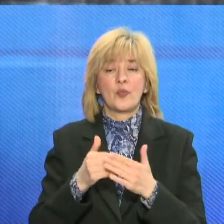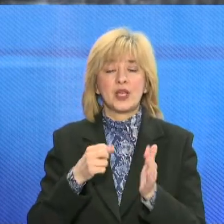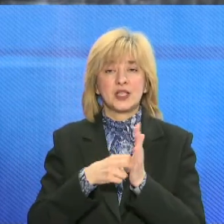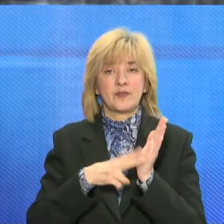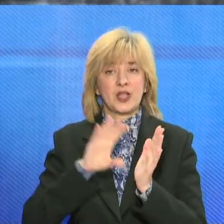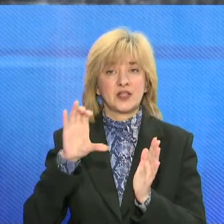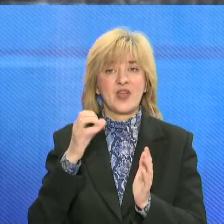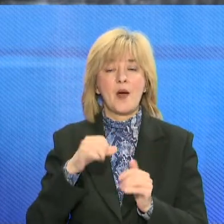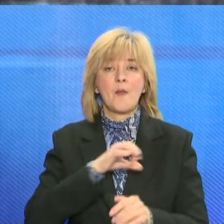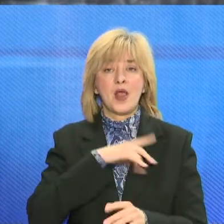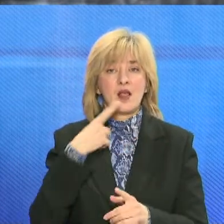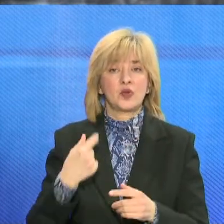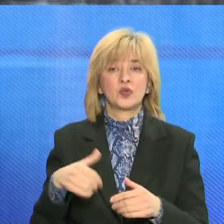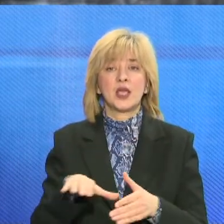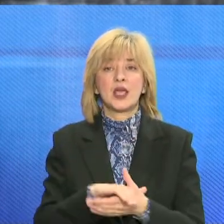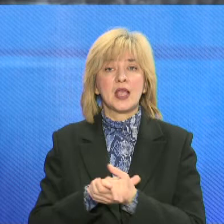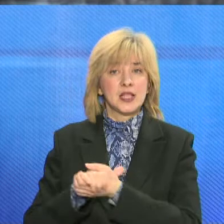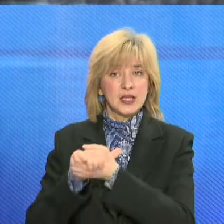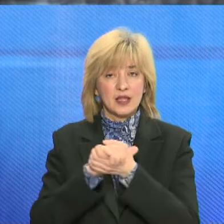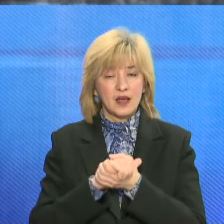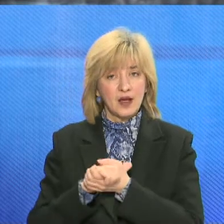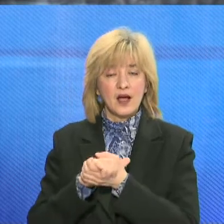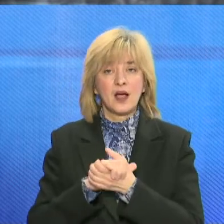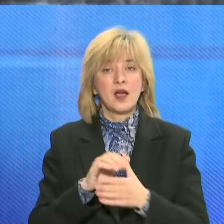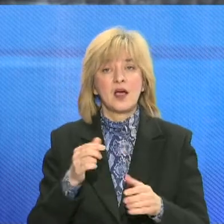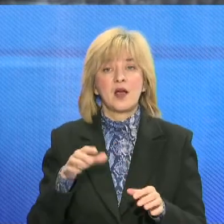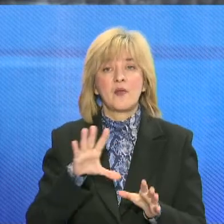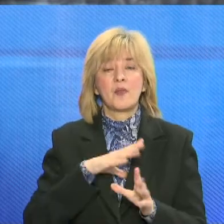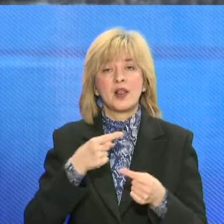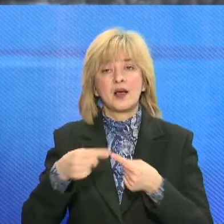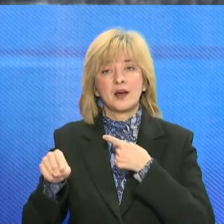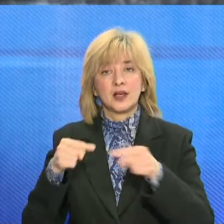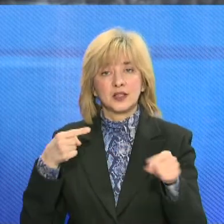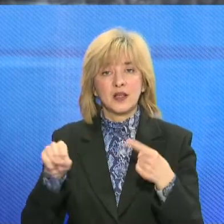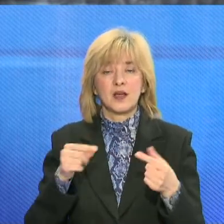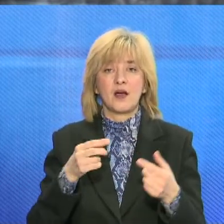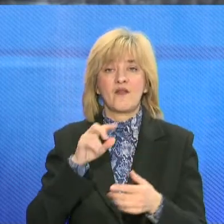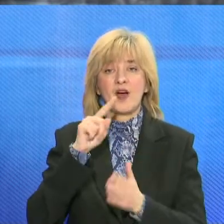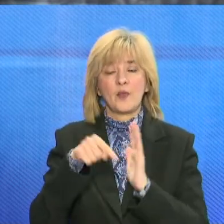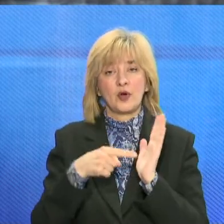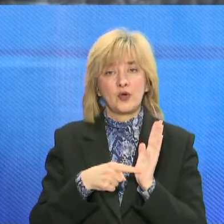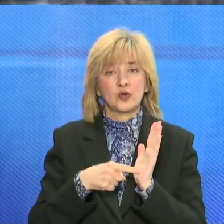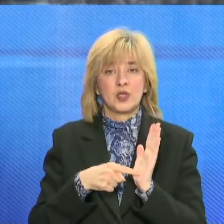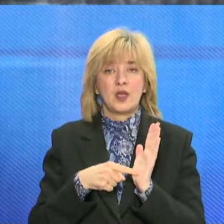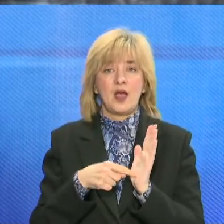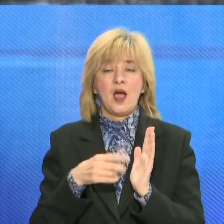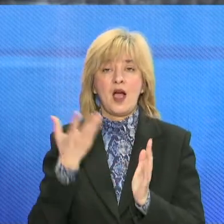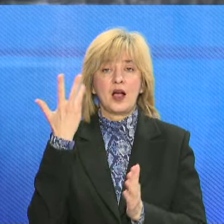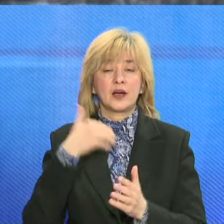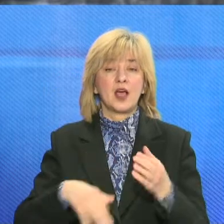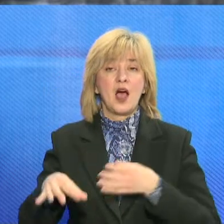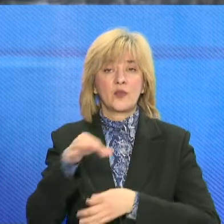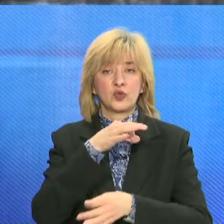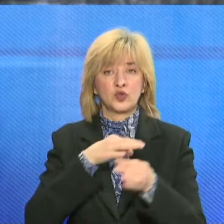отличия. Где-то больше внимания предпринимательству, где-то молодежной тематике. Политические, экономические вопросы отличались. Вот когда мы обсуждаем